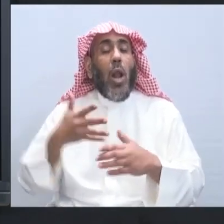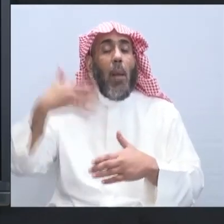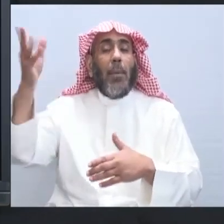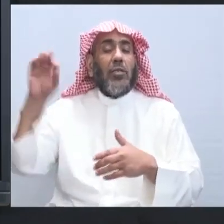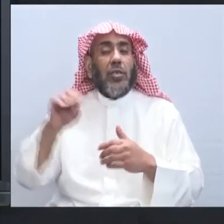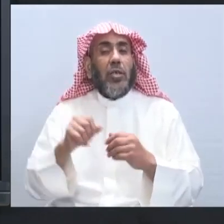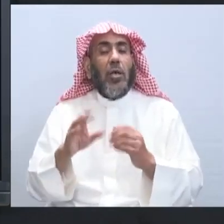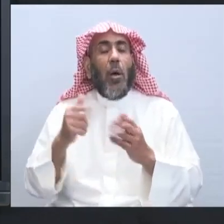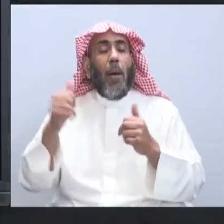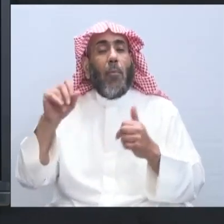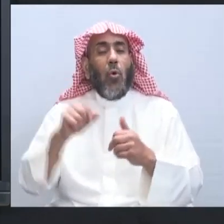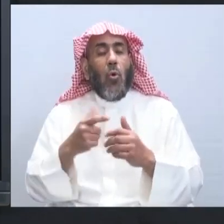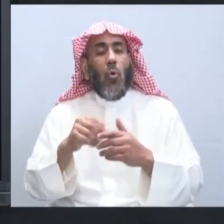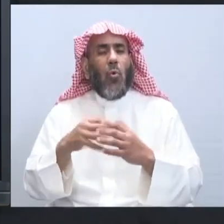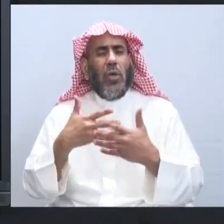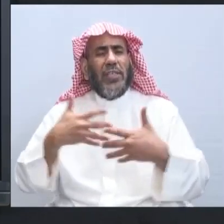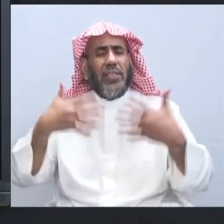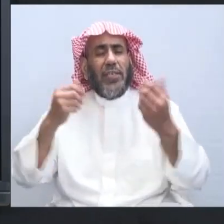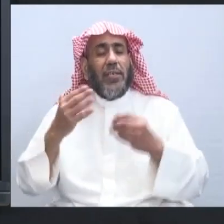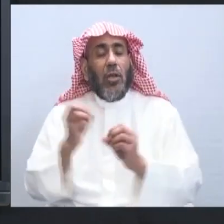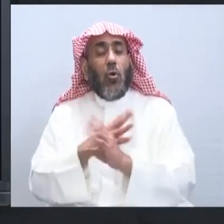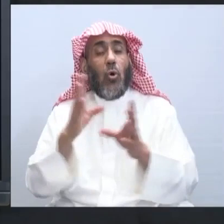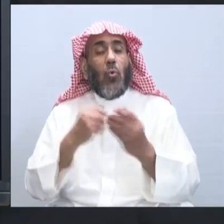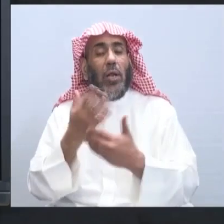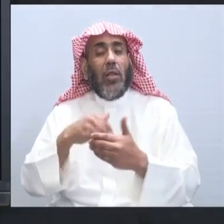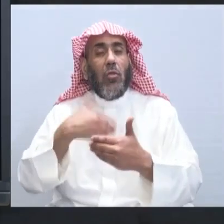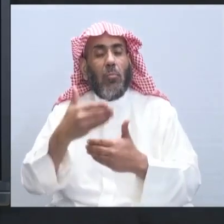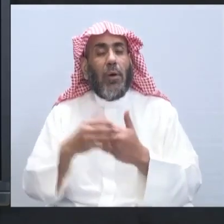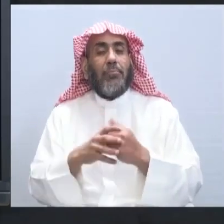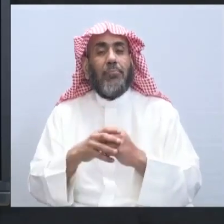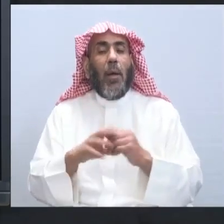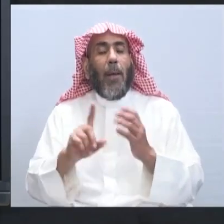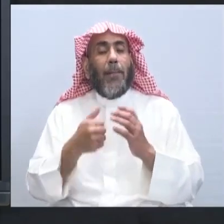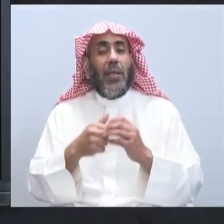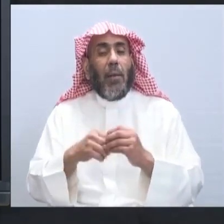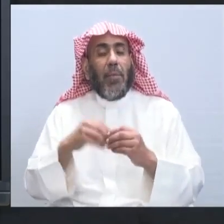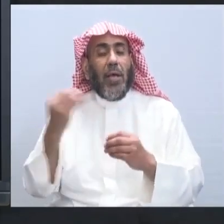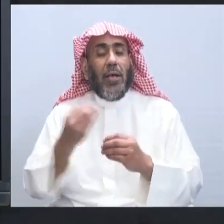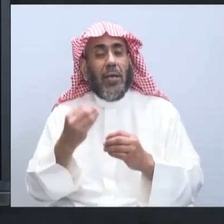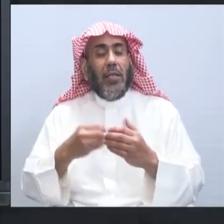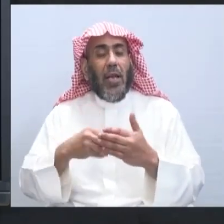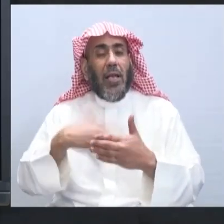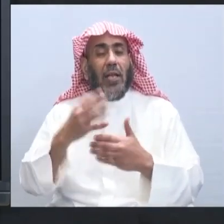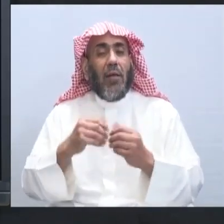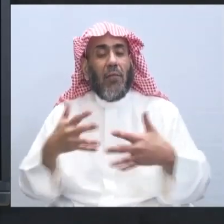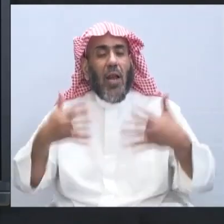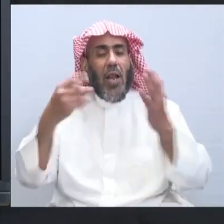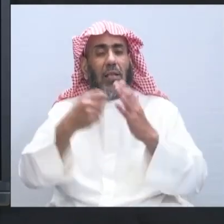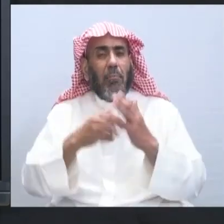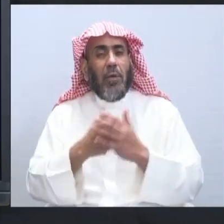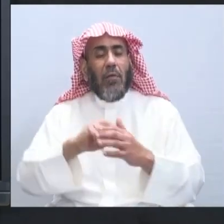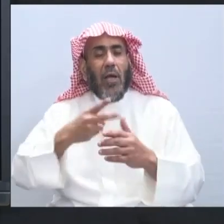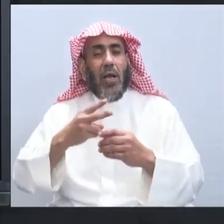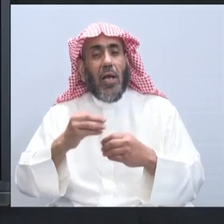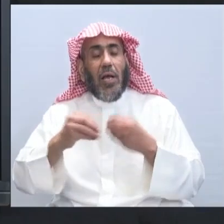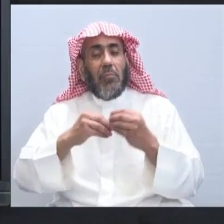تحدثنا مدرسه ابلو ومهجر وهي صات الشعر الحر وشعر الحداثه ثم بدانا بحركه الحداثه طبعا حدثها في الادب وكيف انها